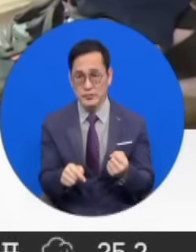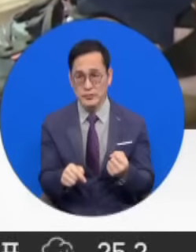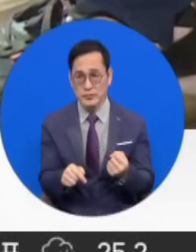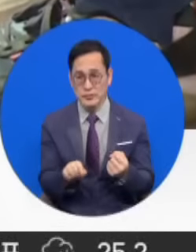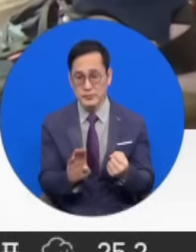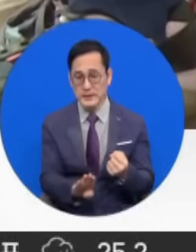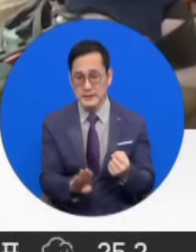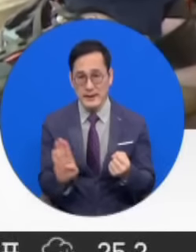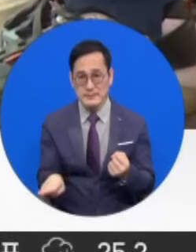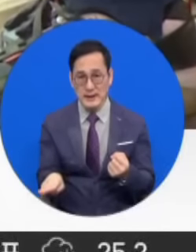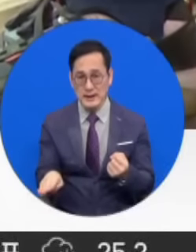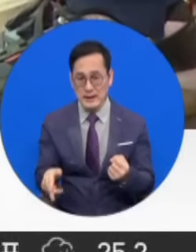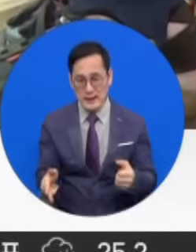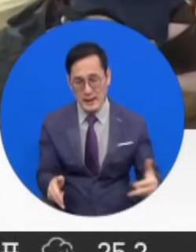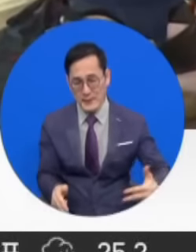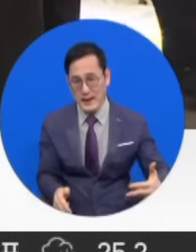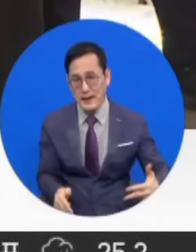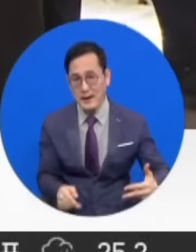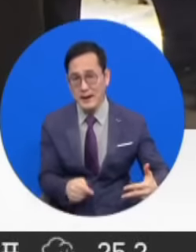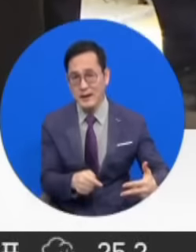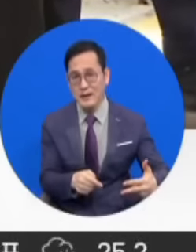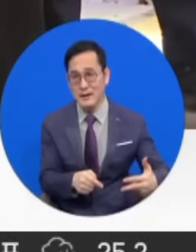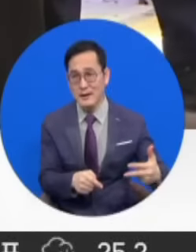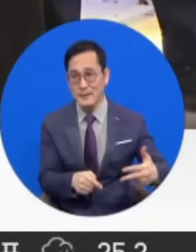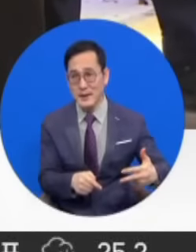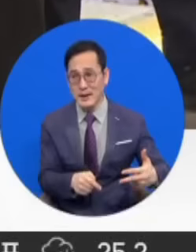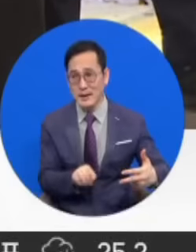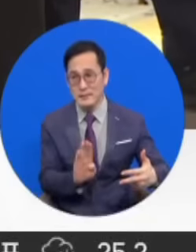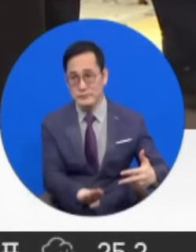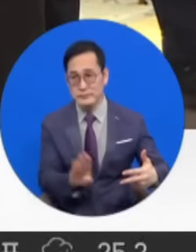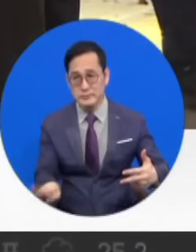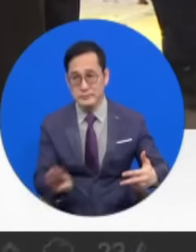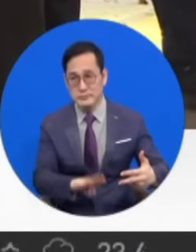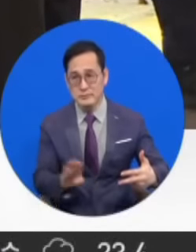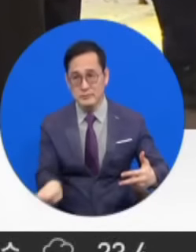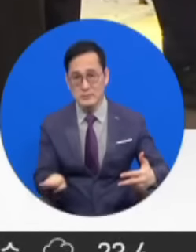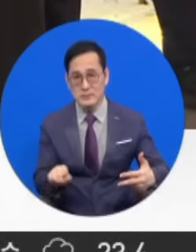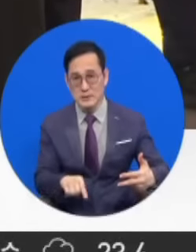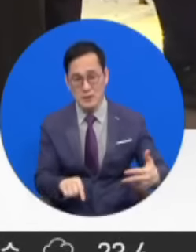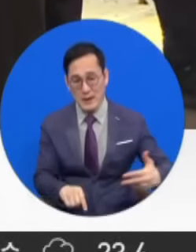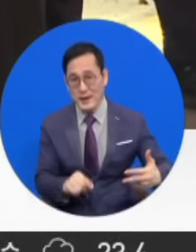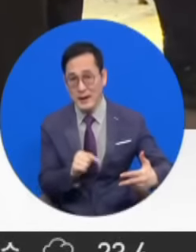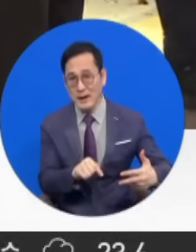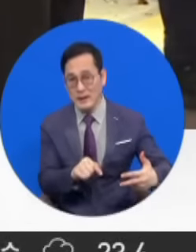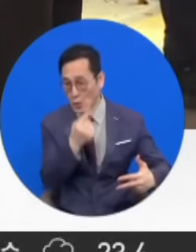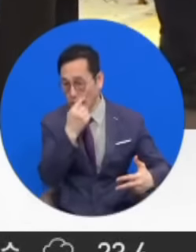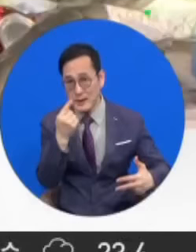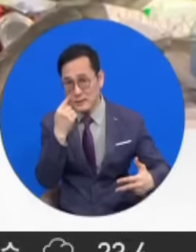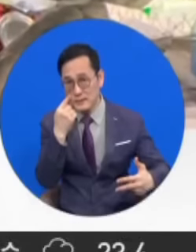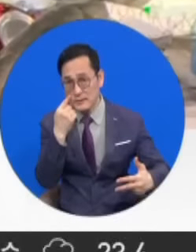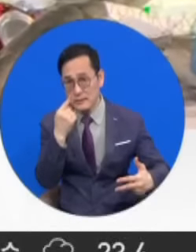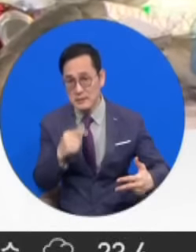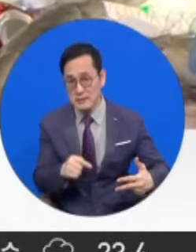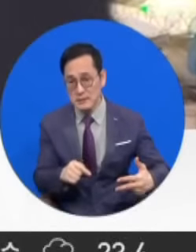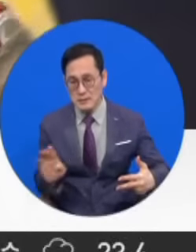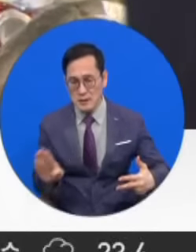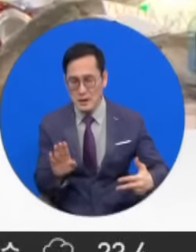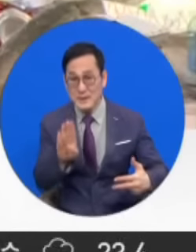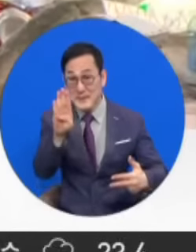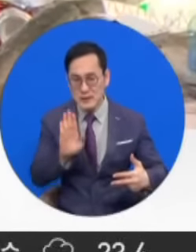카메라로 촬영할 수 있는 예. 그런 CCTV 같은 거를 하나 모든 차에 좀 부착을 하는 그러면 이게 급발진인지